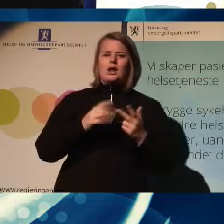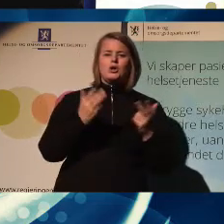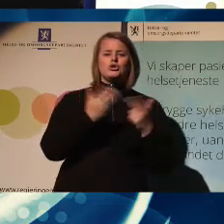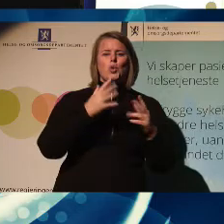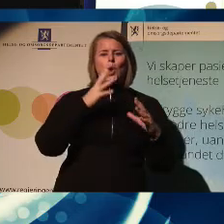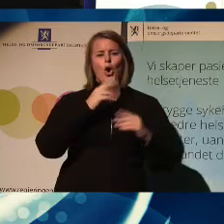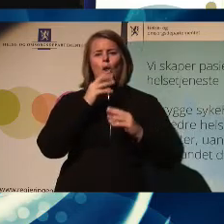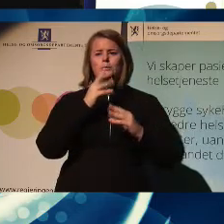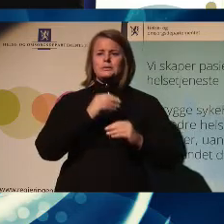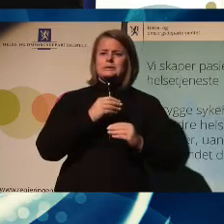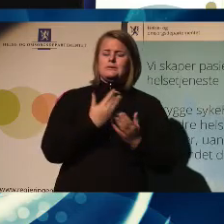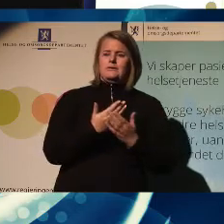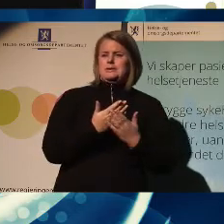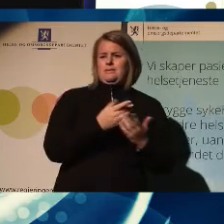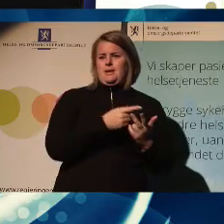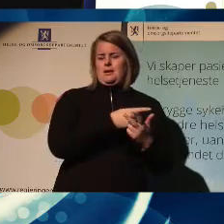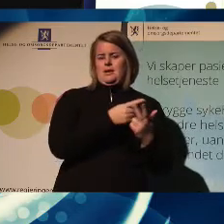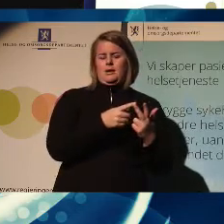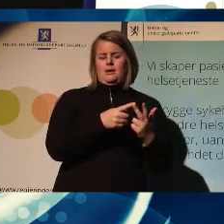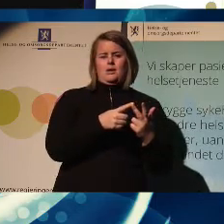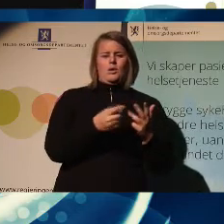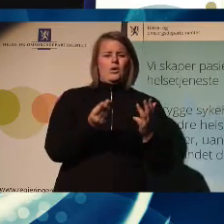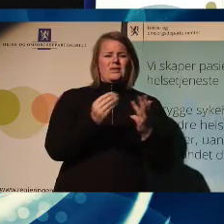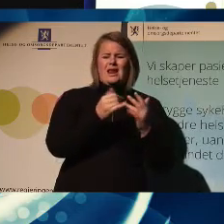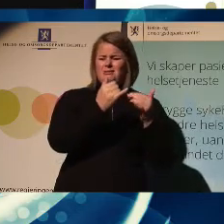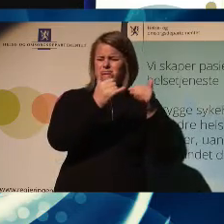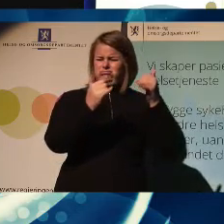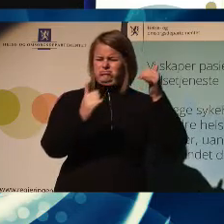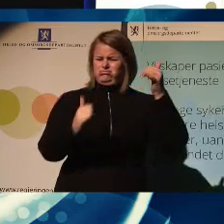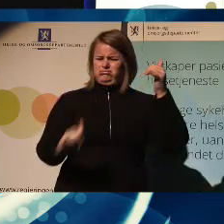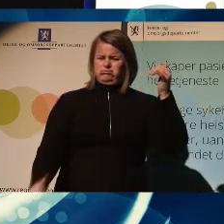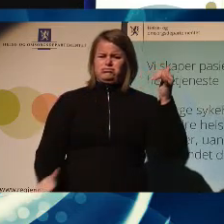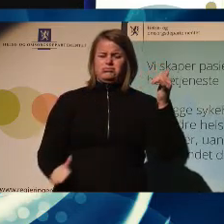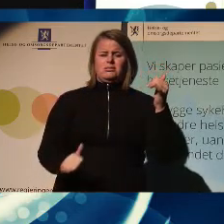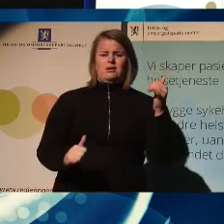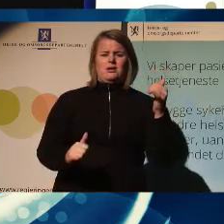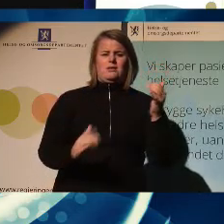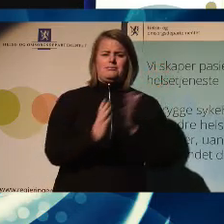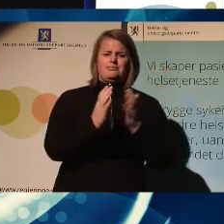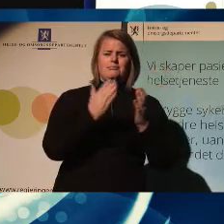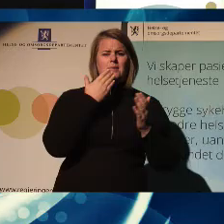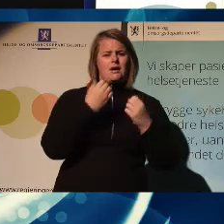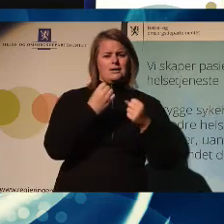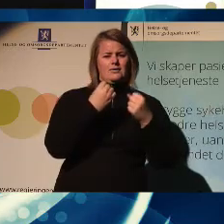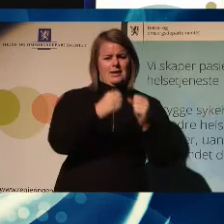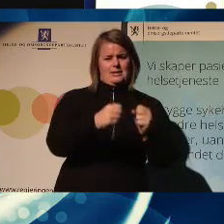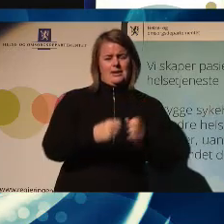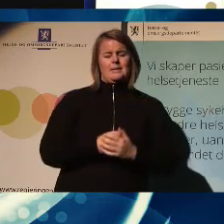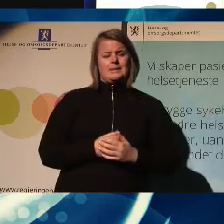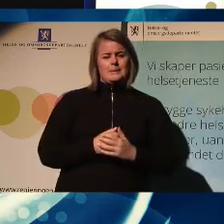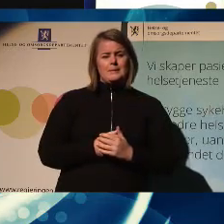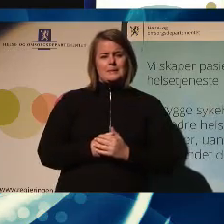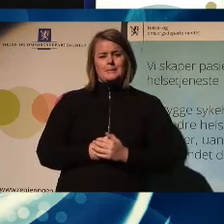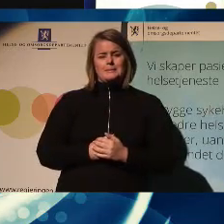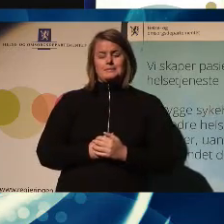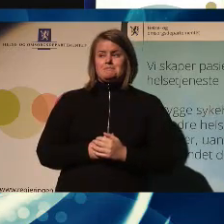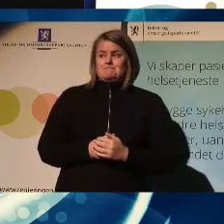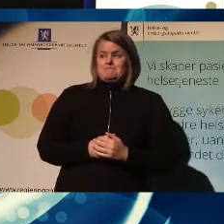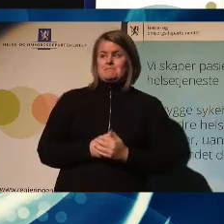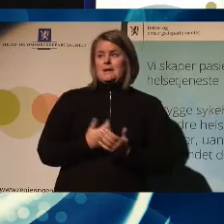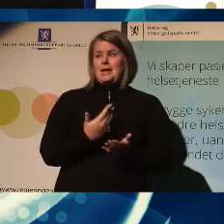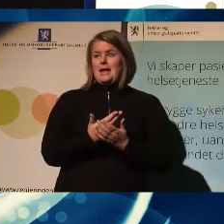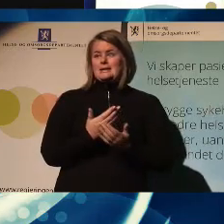skolekorps. Men vi har også ekstremt mange andre givende aktiviteter som vi sender ungdom til. For